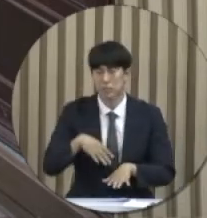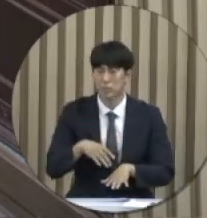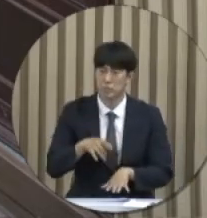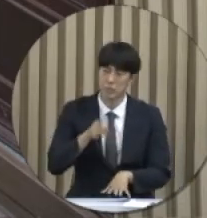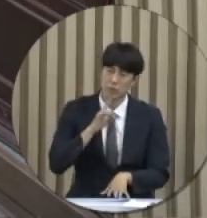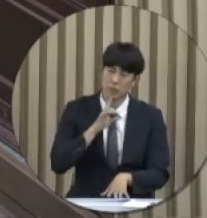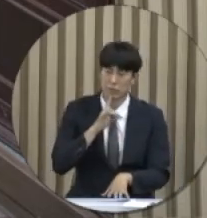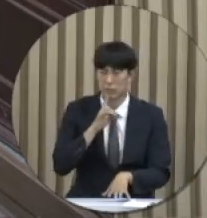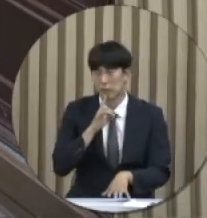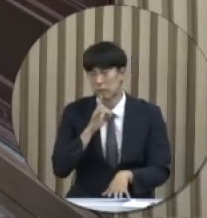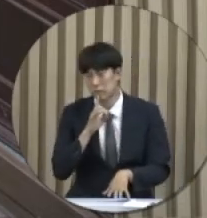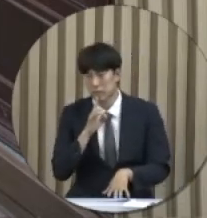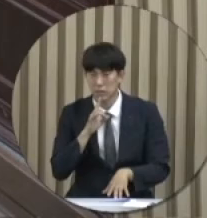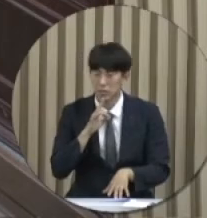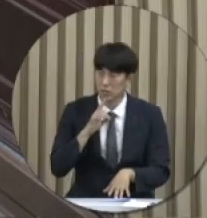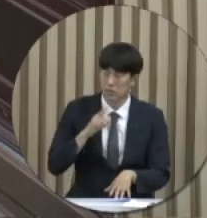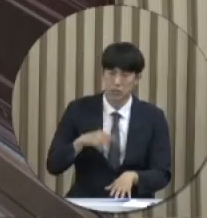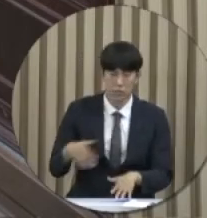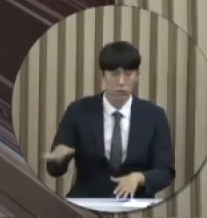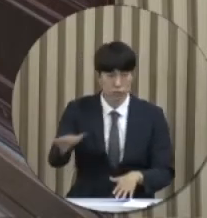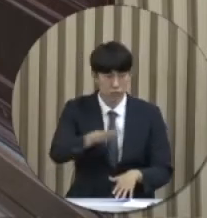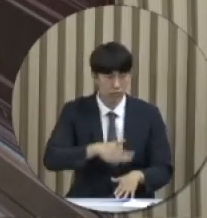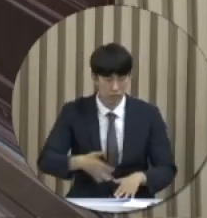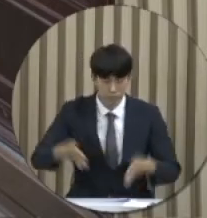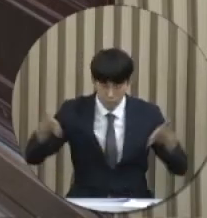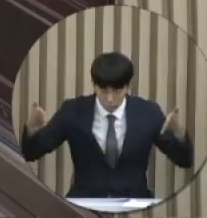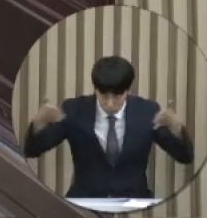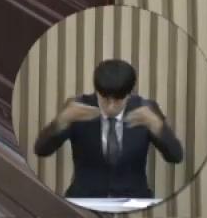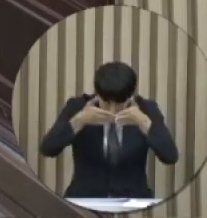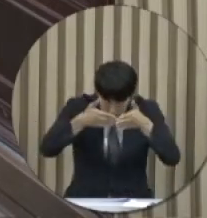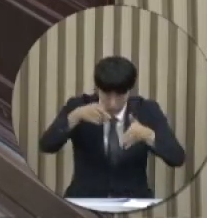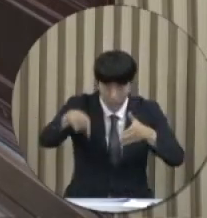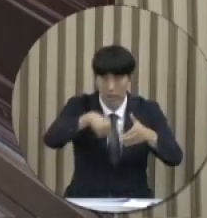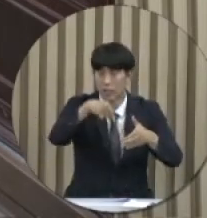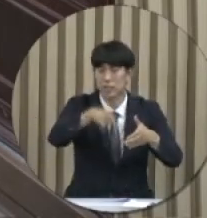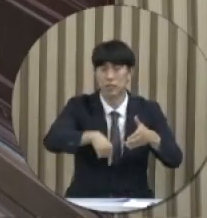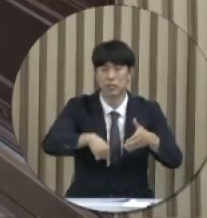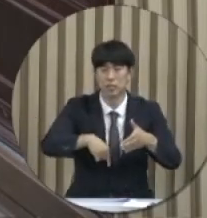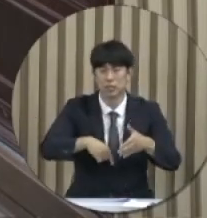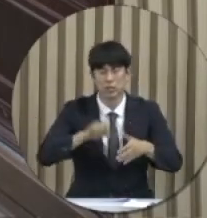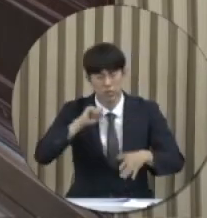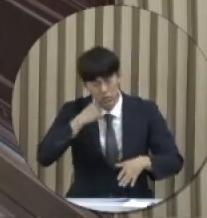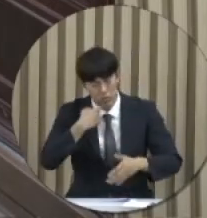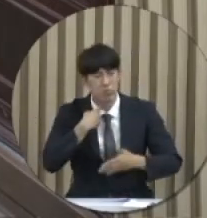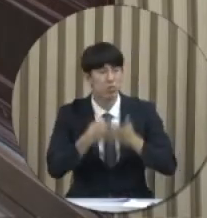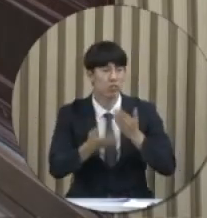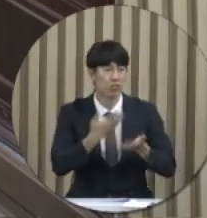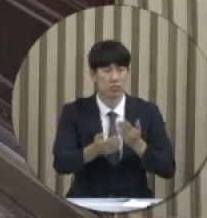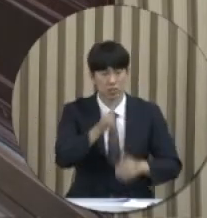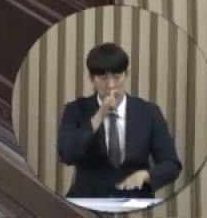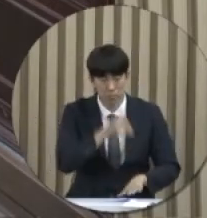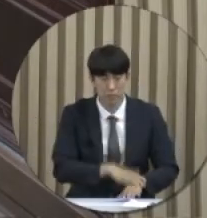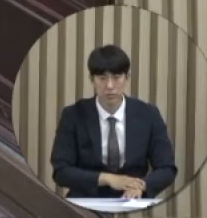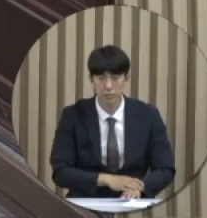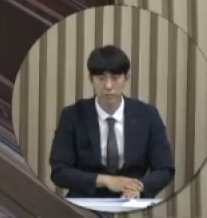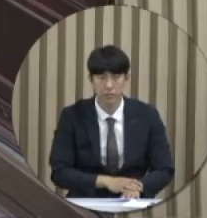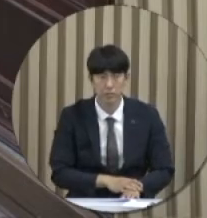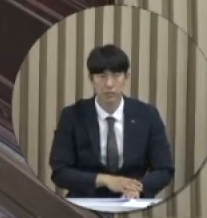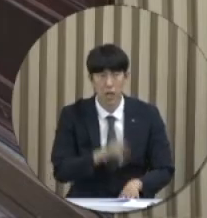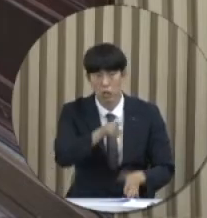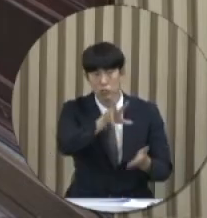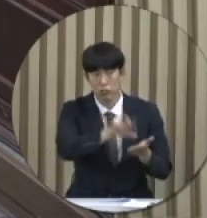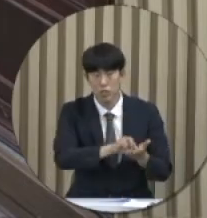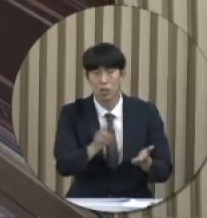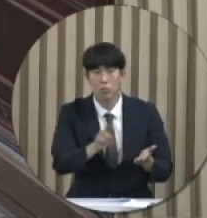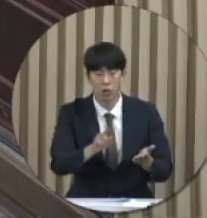스스로가 너무 그 안에서 갇혀서 어려움을 겪었던 부분이 있었었는데요. 이런 것 같은 경우에는 이